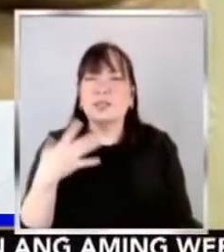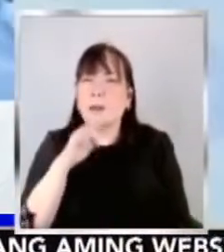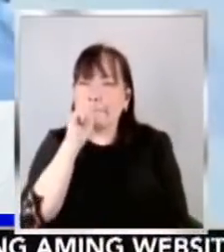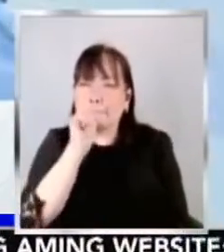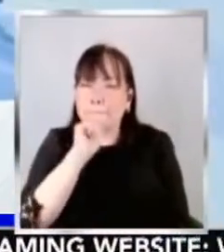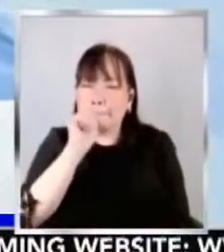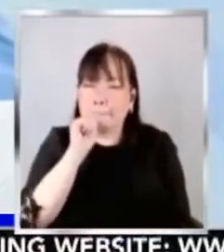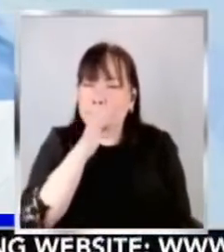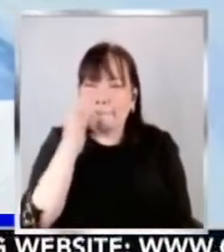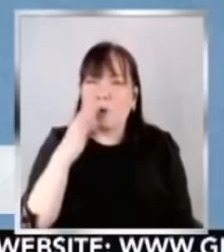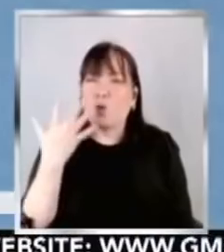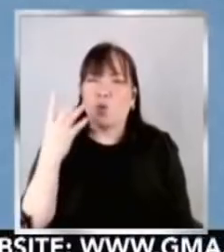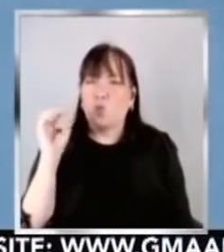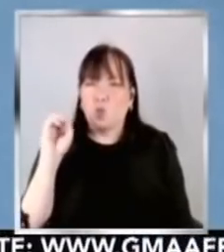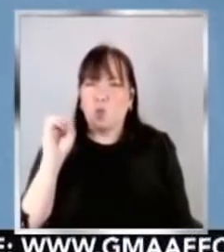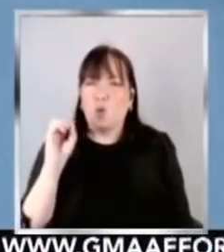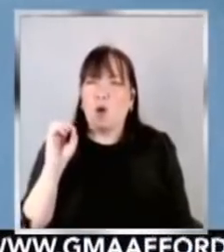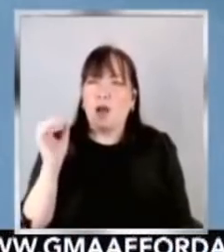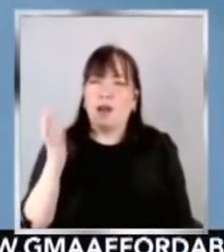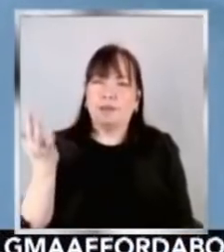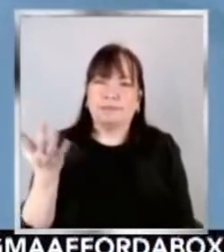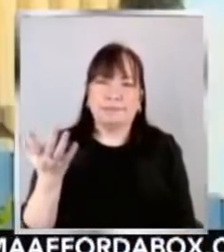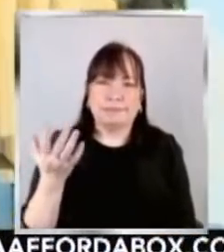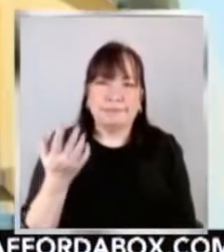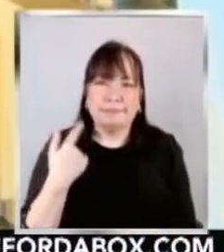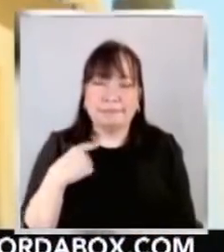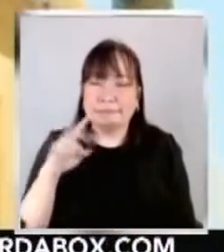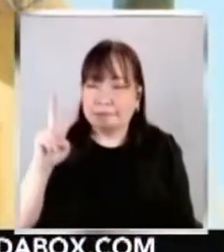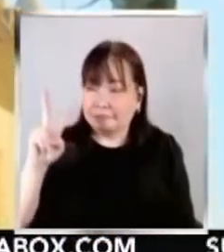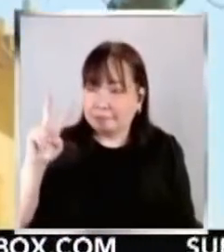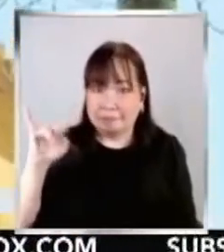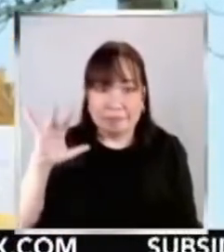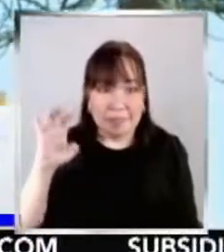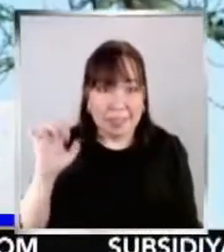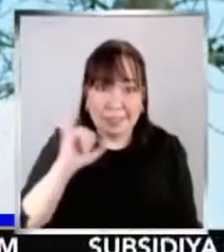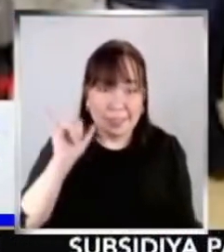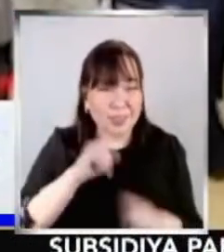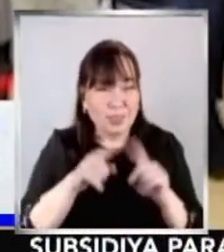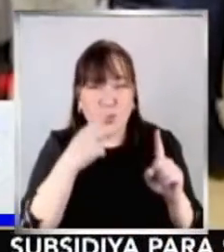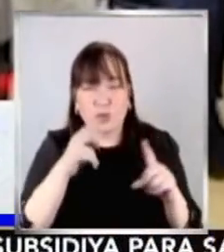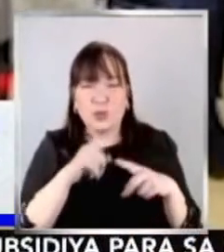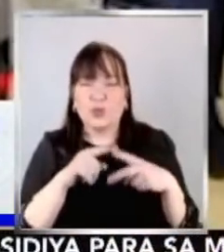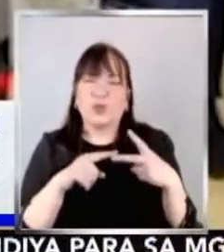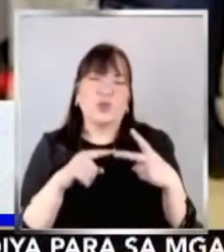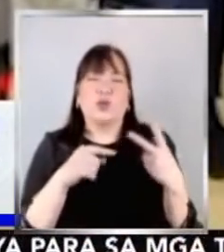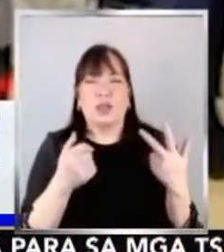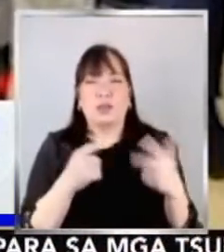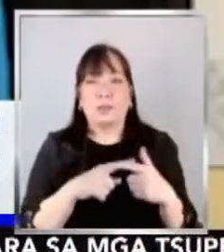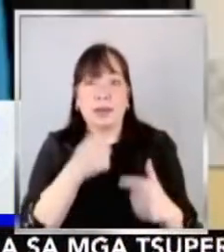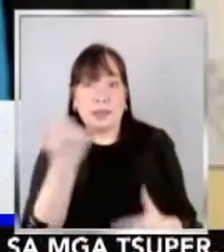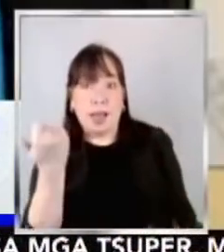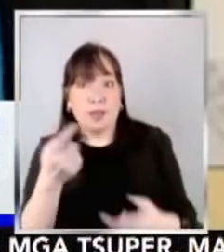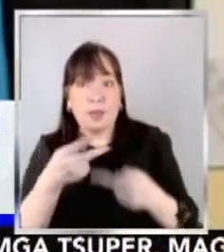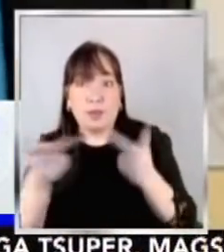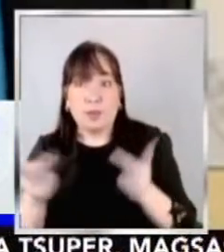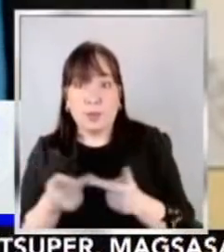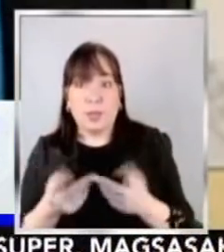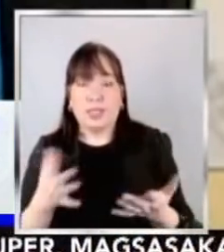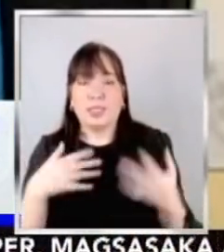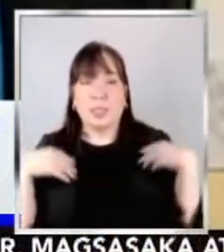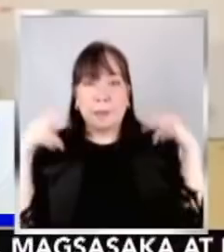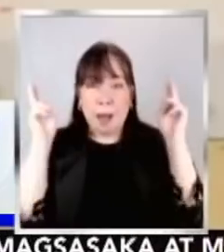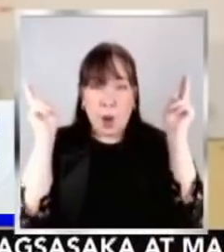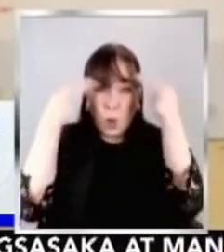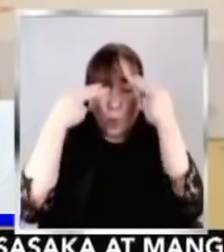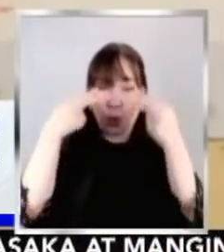media. Pero sa Iceland, ang unang araw ng Lenten season, tinatawag nilang Oshkudag. At katulad din ng Halloween, ang mga bata doon ay